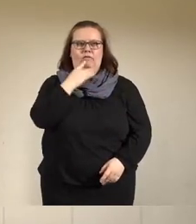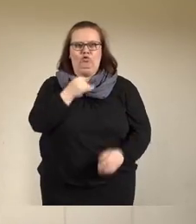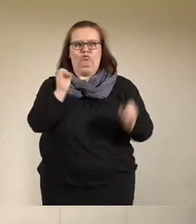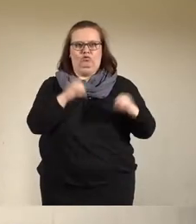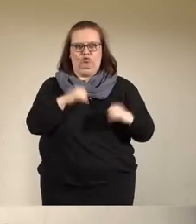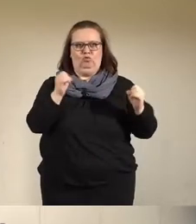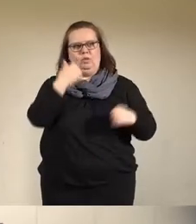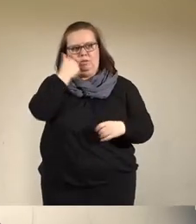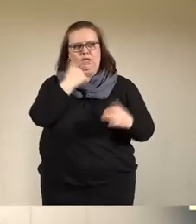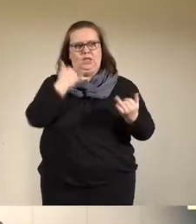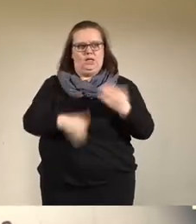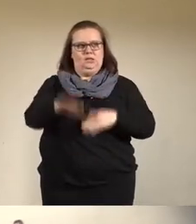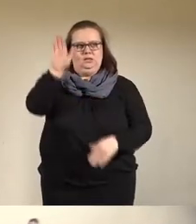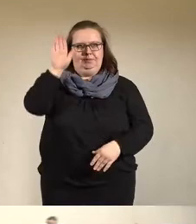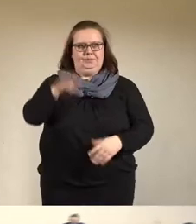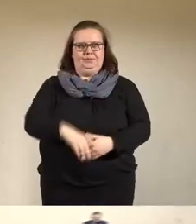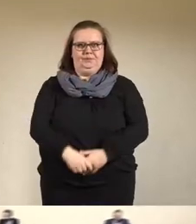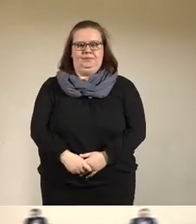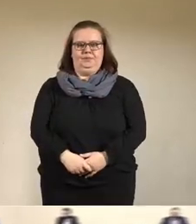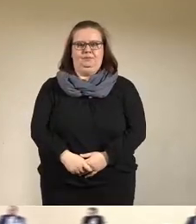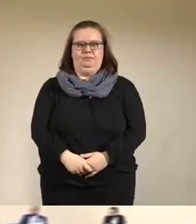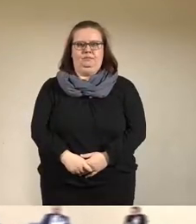zustimmen möchte, den bitte ich jetzt um das Stimmzeichen.